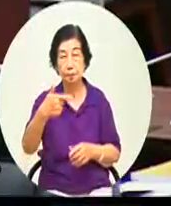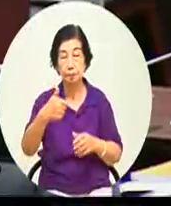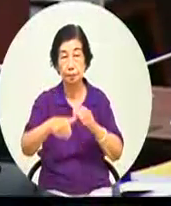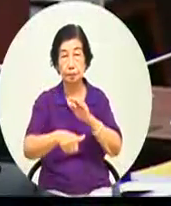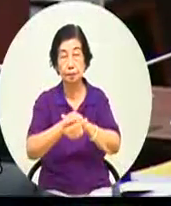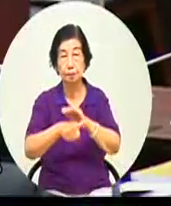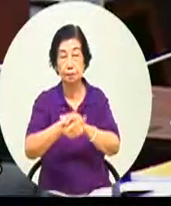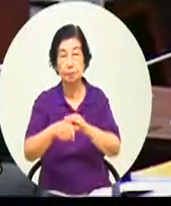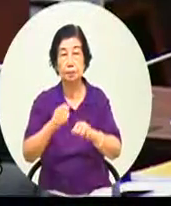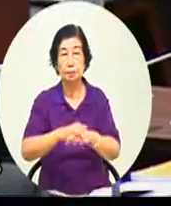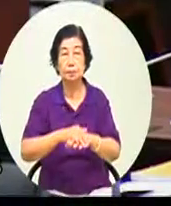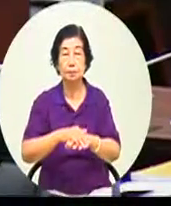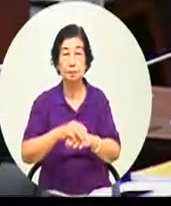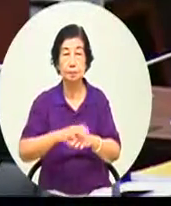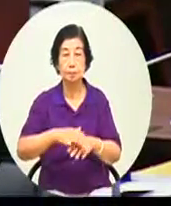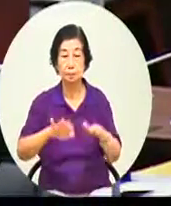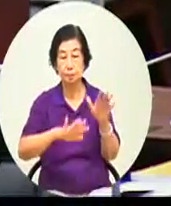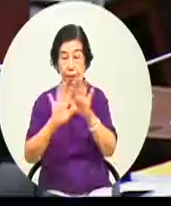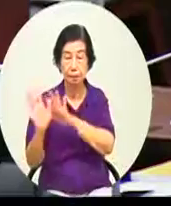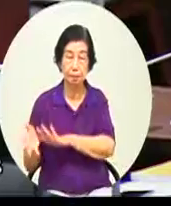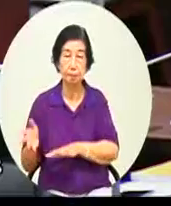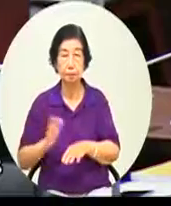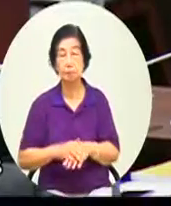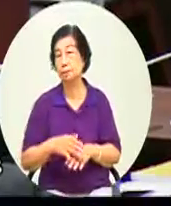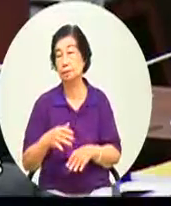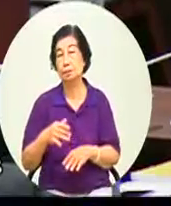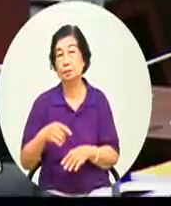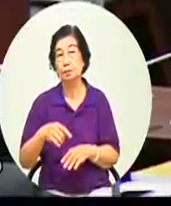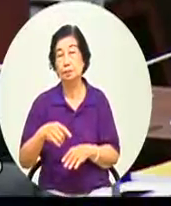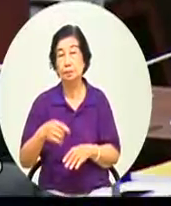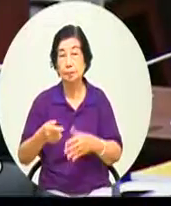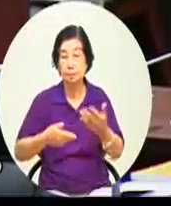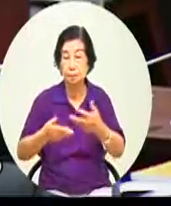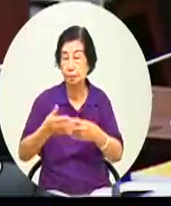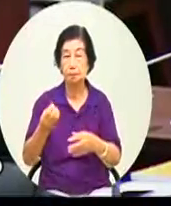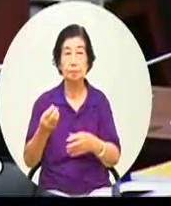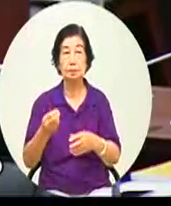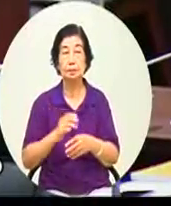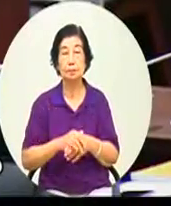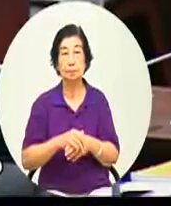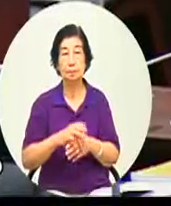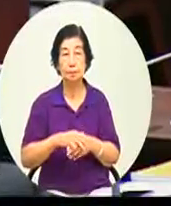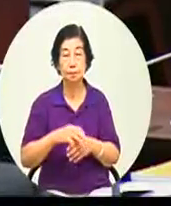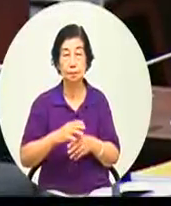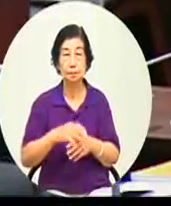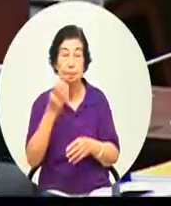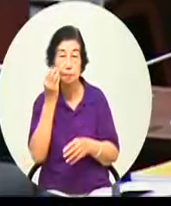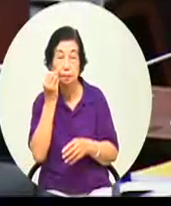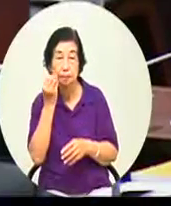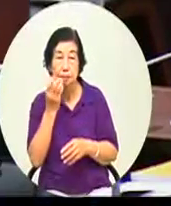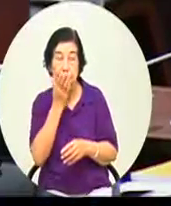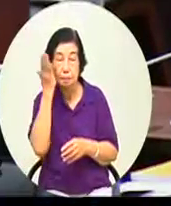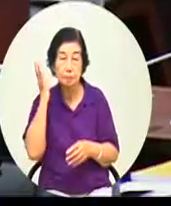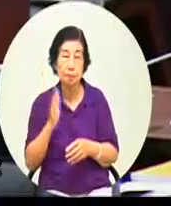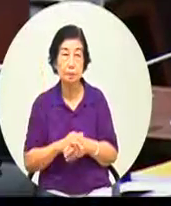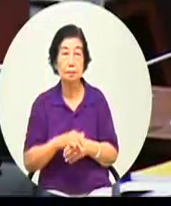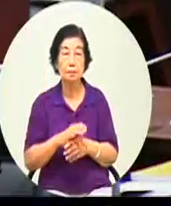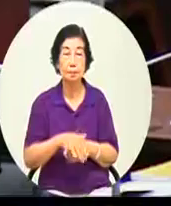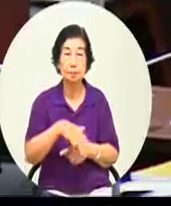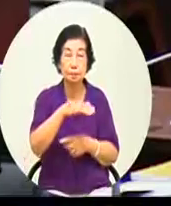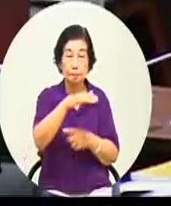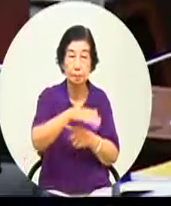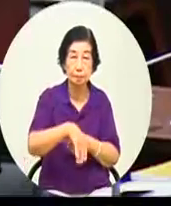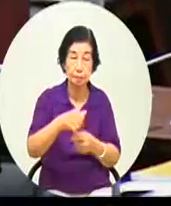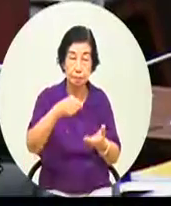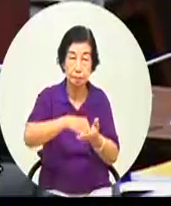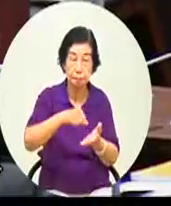会，六姑就是一定要拼公公俩，六姑嘛是农产品俩，但是这道风台啦，六姑的农